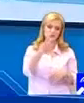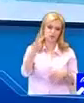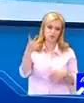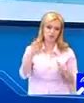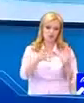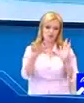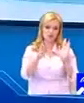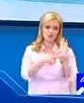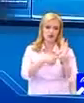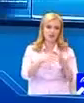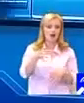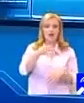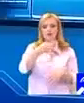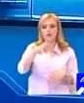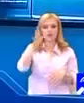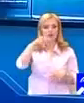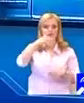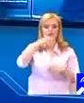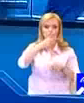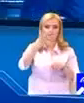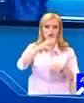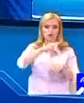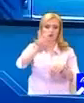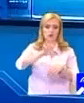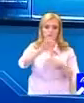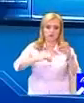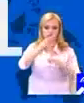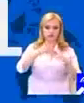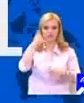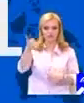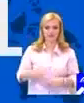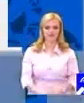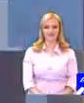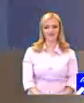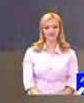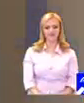022-259-717, care este disponibil 24 din 24.